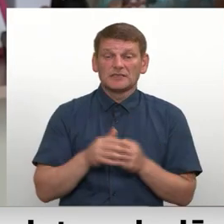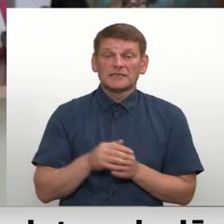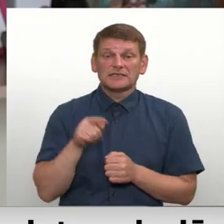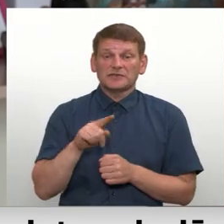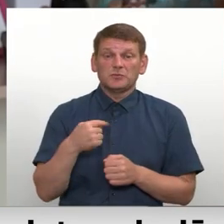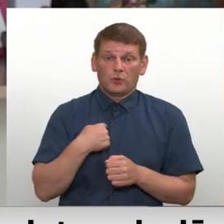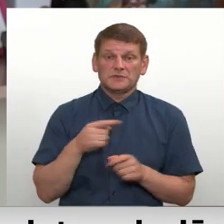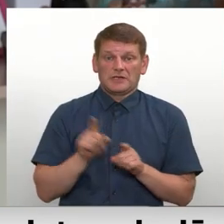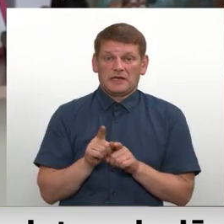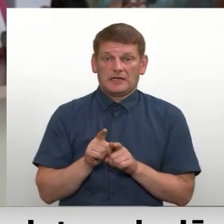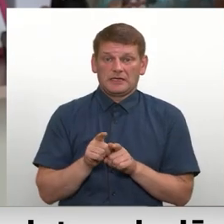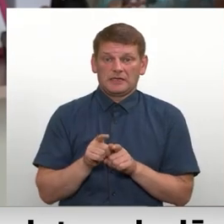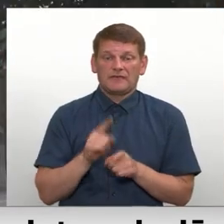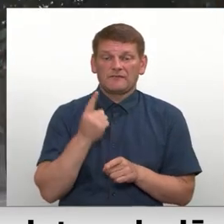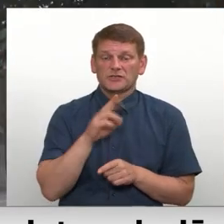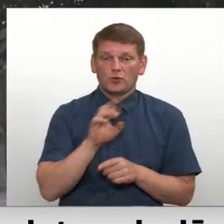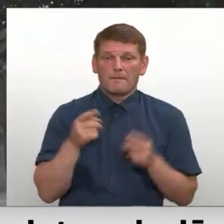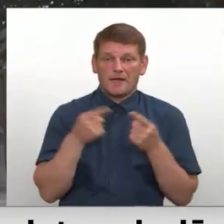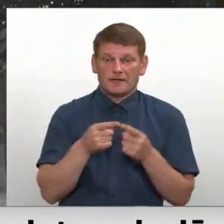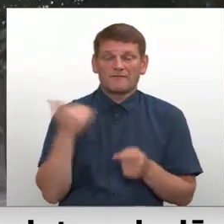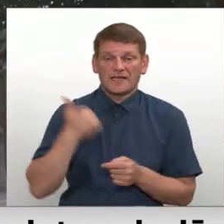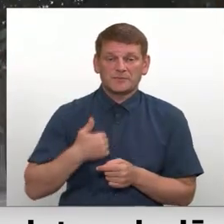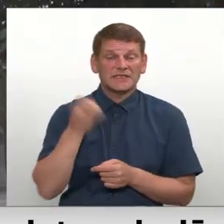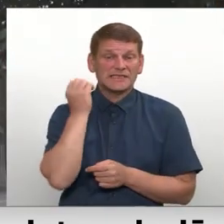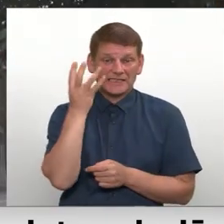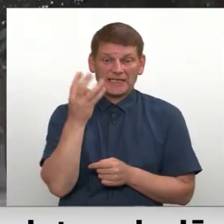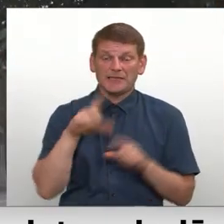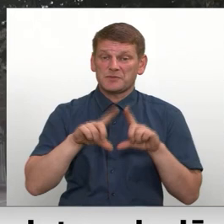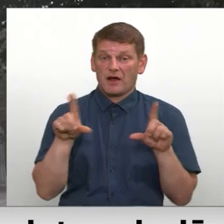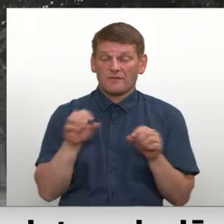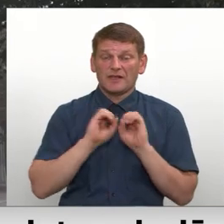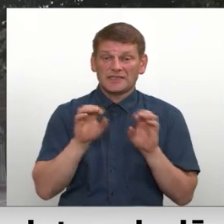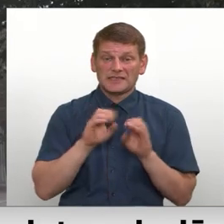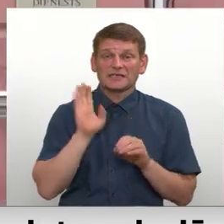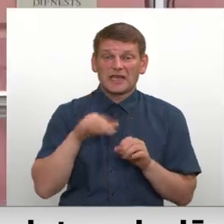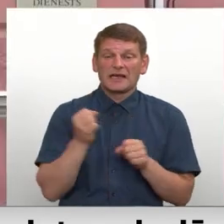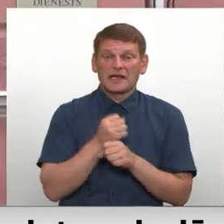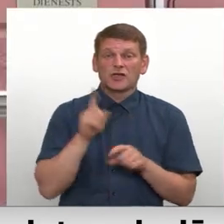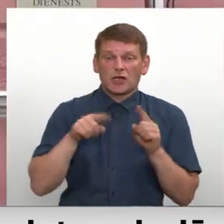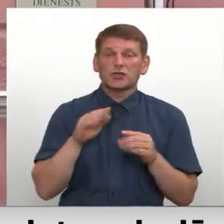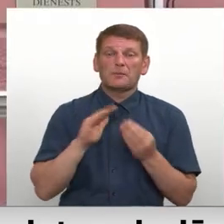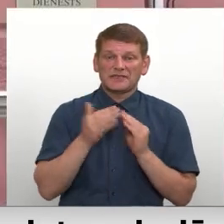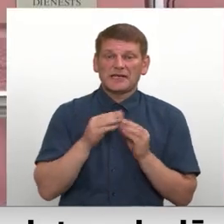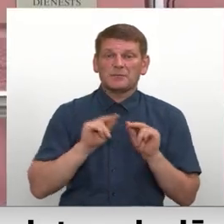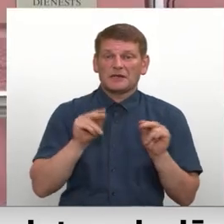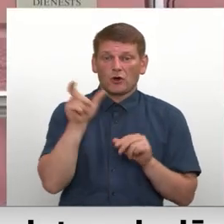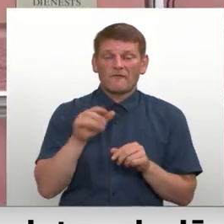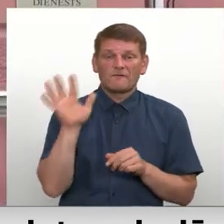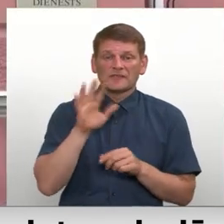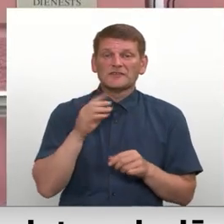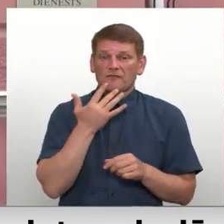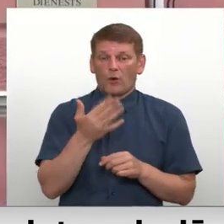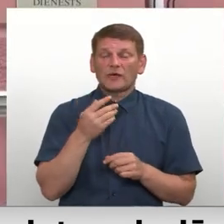mums arī viens no mērķiem. Ventspils izglītības pārvaldē stāsta, ka, lai gan daži pilsētas pedagogi valsts valodas